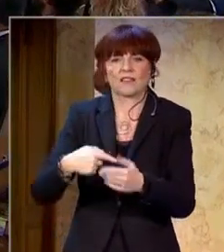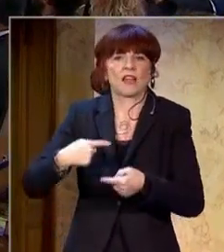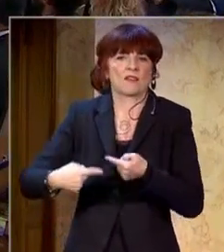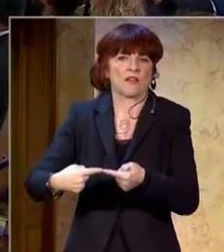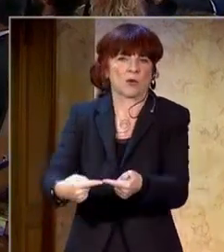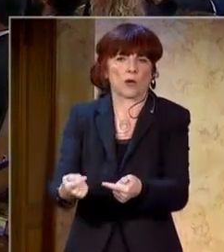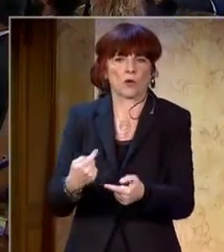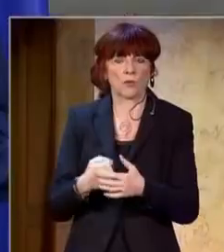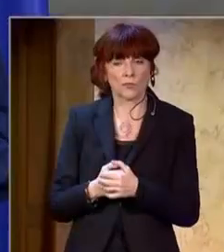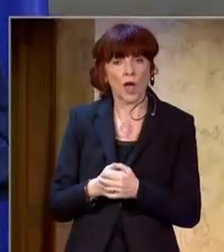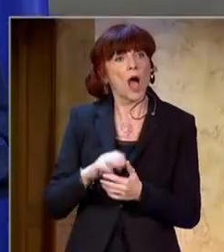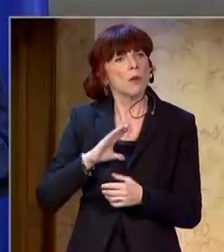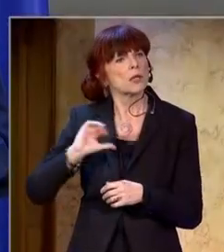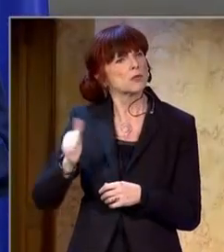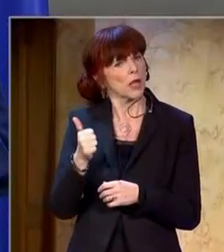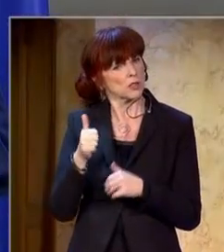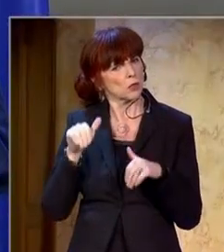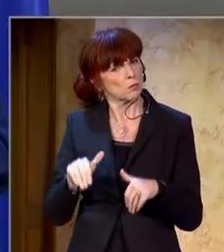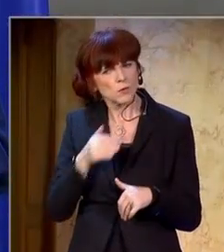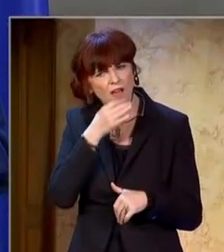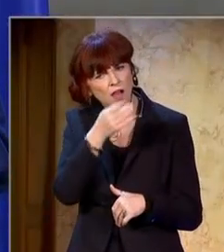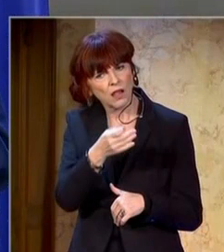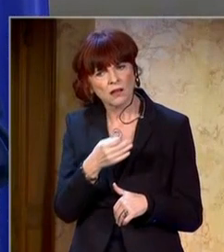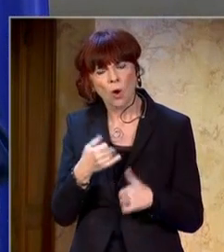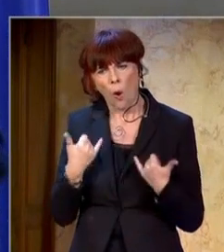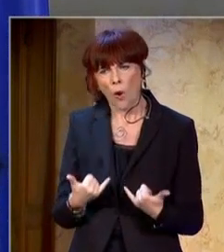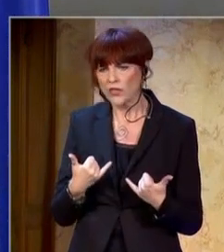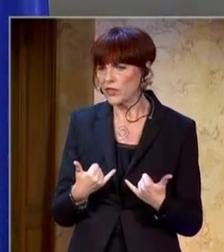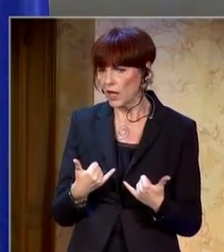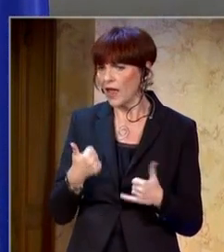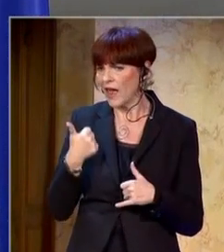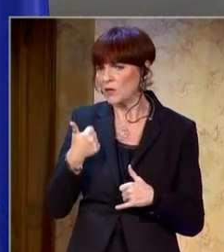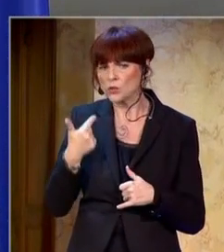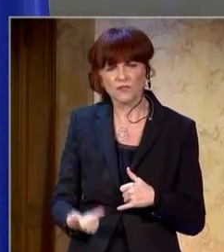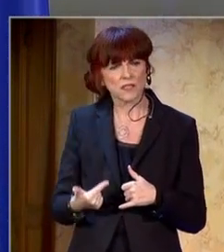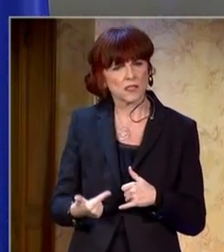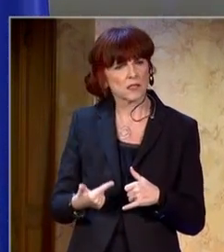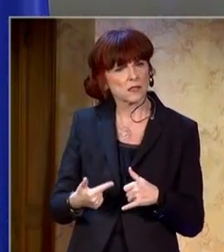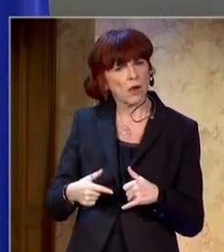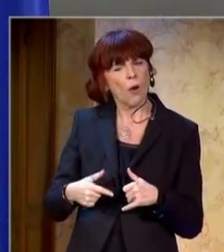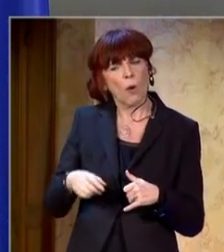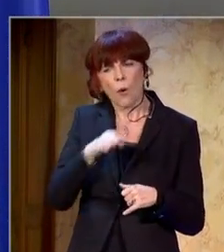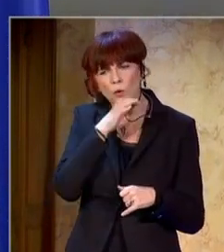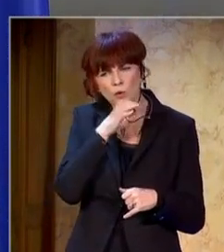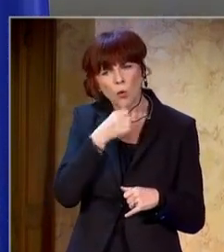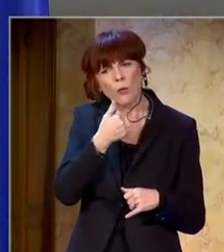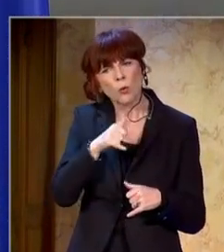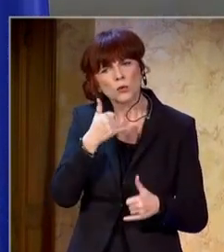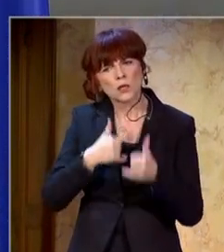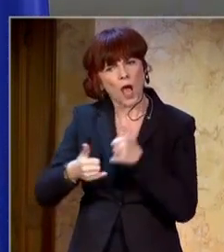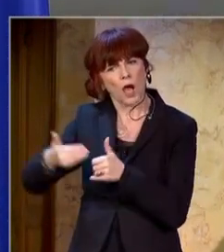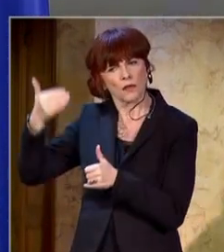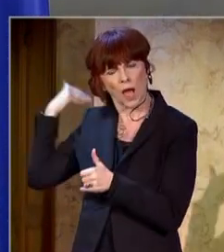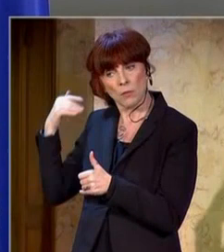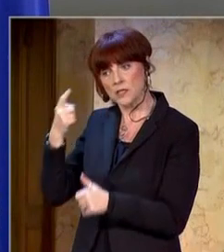Frage gestellt werden, was feiern wir, wenn wir heute an diesen 21. Oktober vor 100 Jahren denken und an diesen